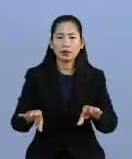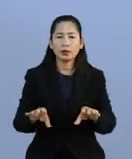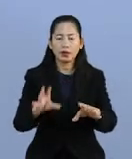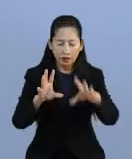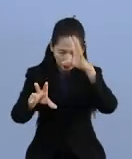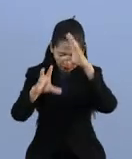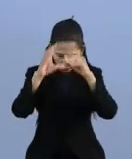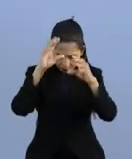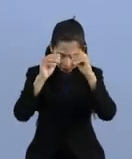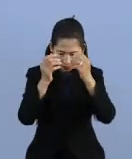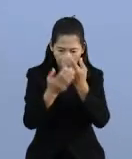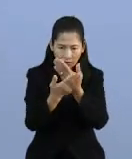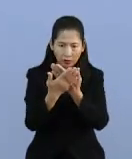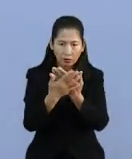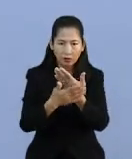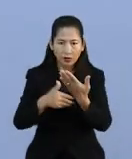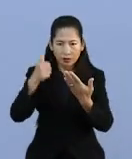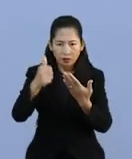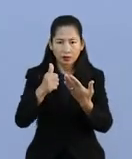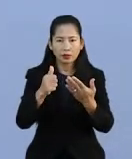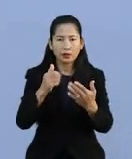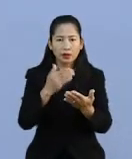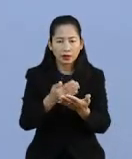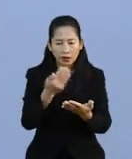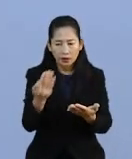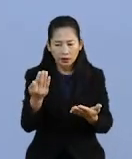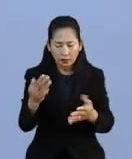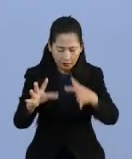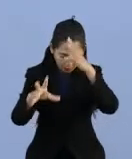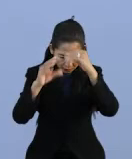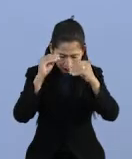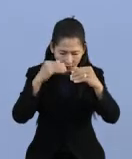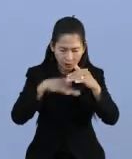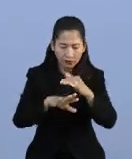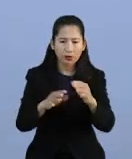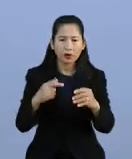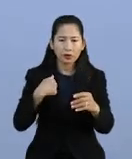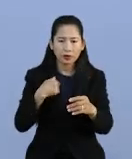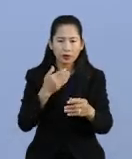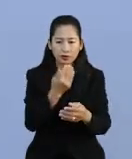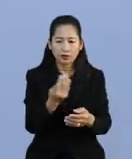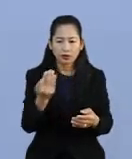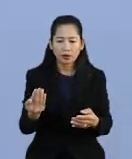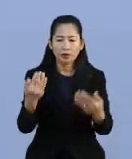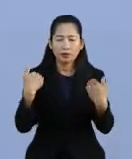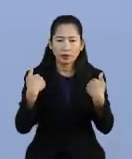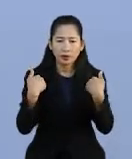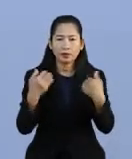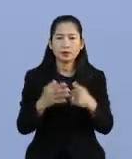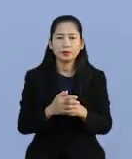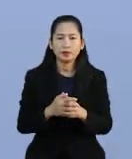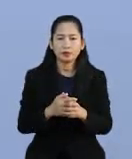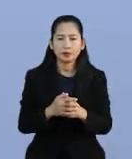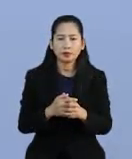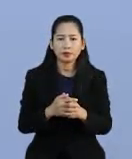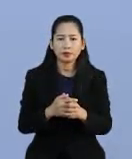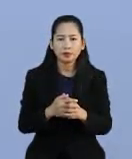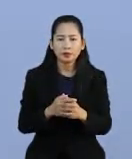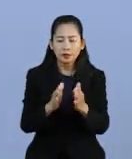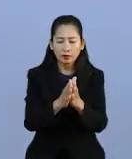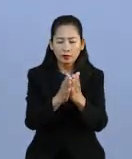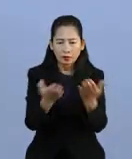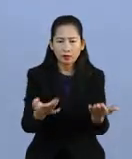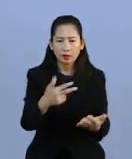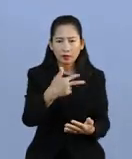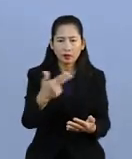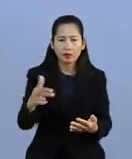riêng nè bàn xâm rốn hai nâng xâm bà đẹp sắc xa xâm rạp cho rùm riêng cho mùi nè kru đại khăn lúc xâm bà đẹp sắc xa miên đôi chỉ sư phơ